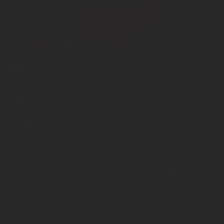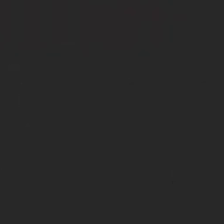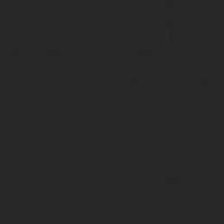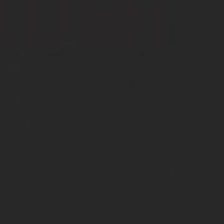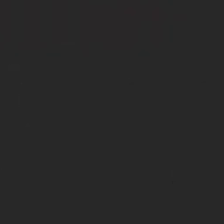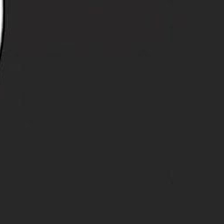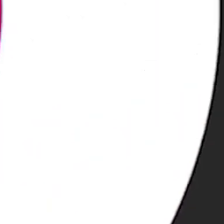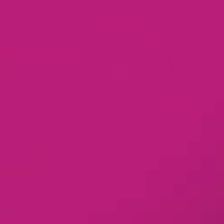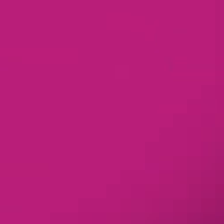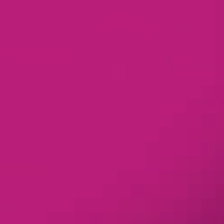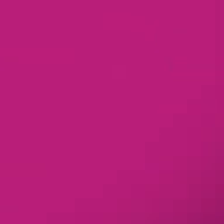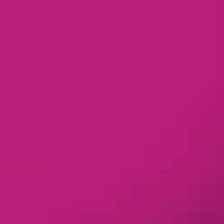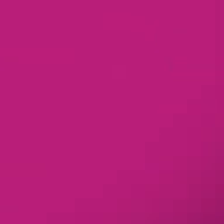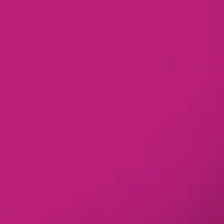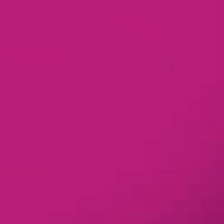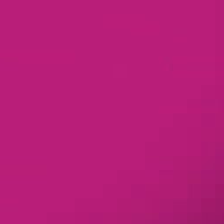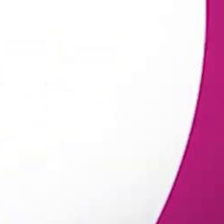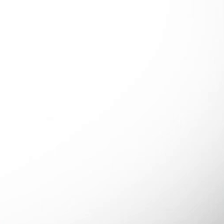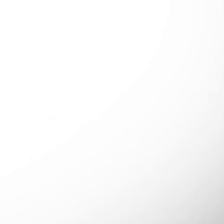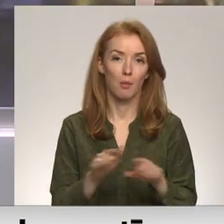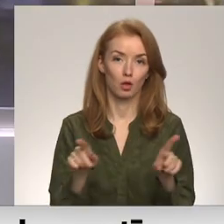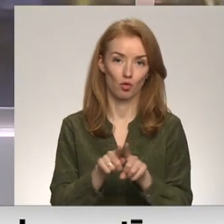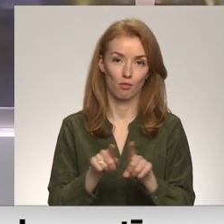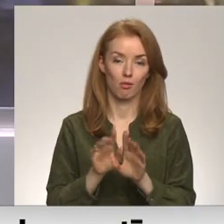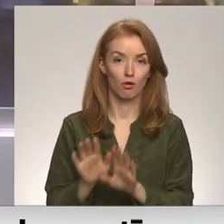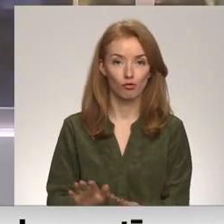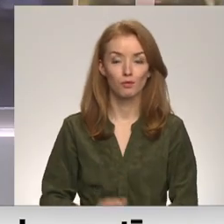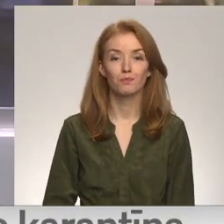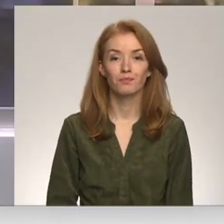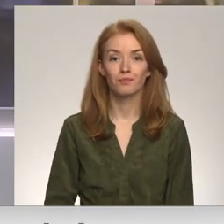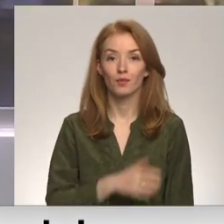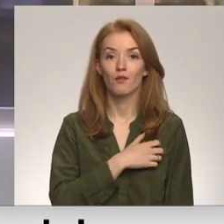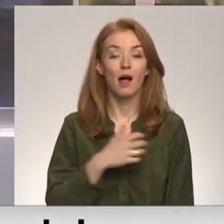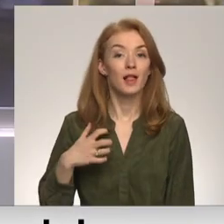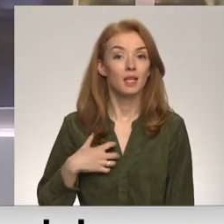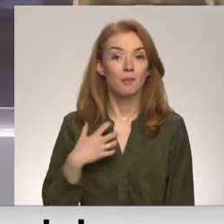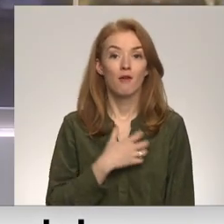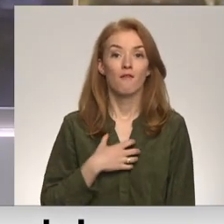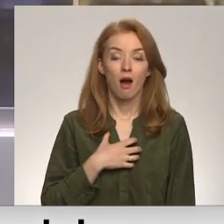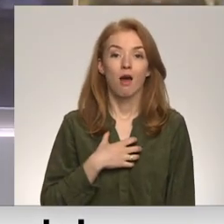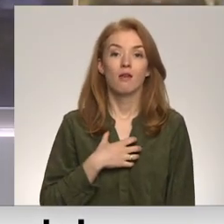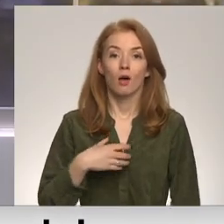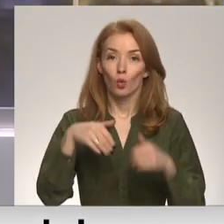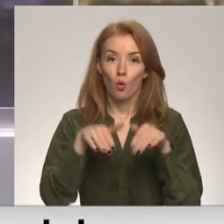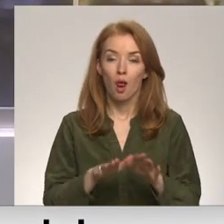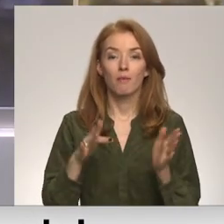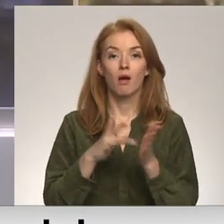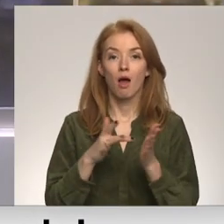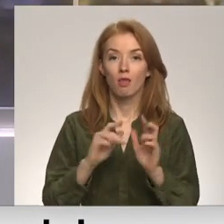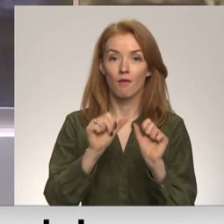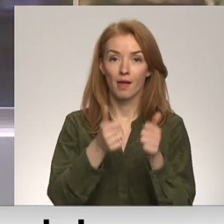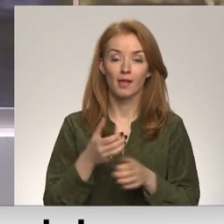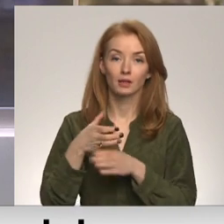Re, viss ēters ir te! Valdībai būtu jāiezīmē virziens, kādā tiks